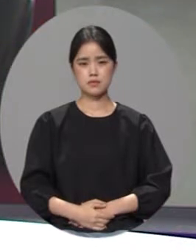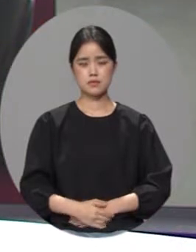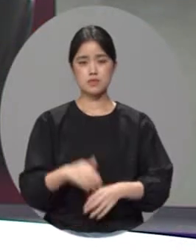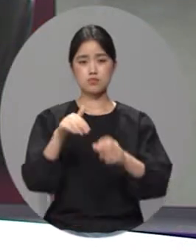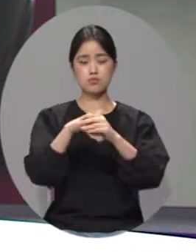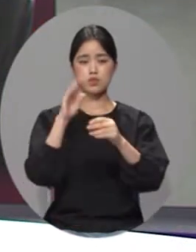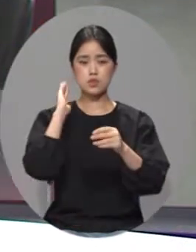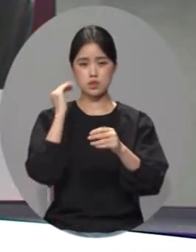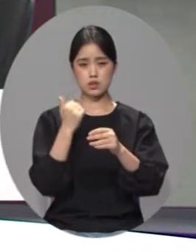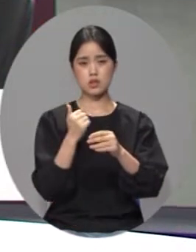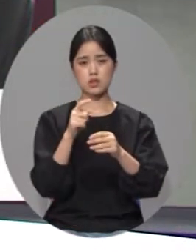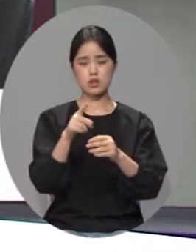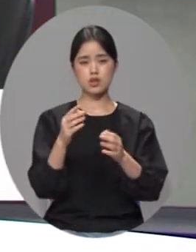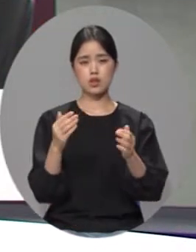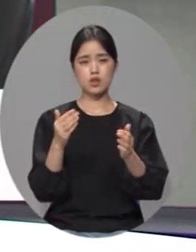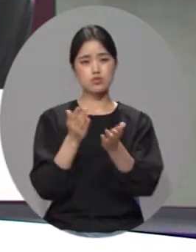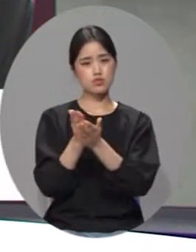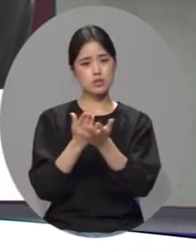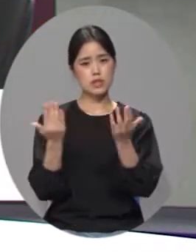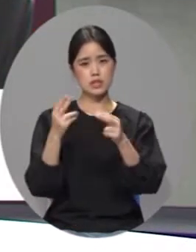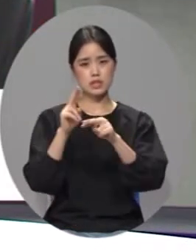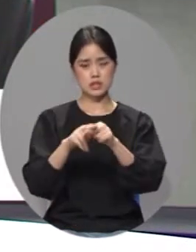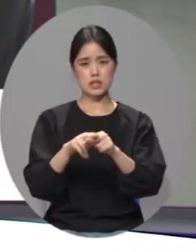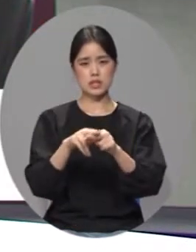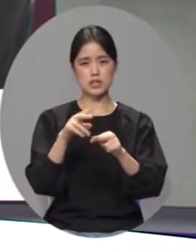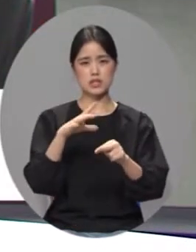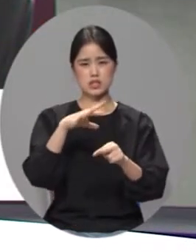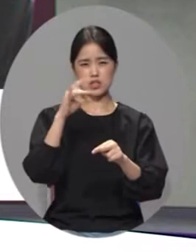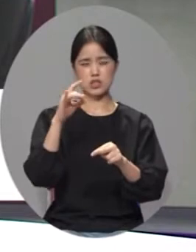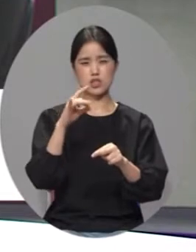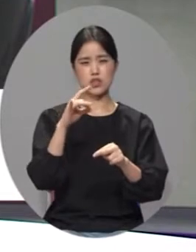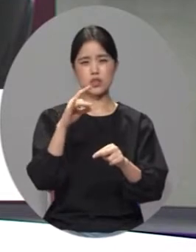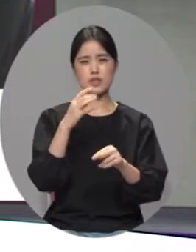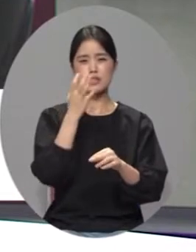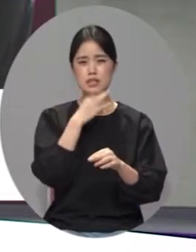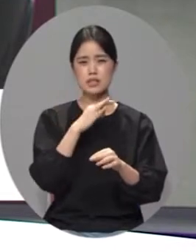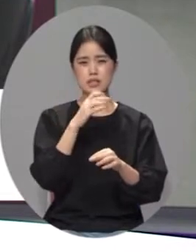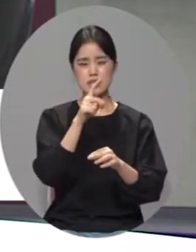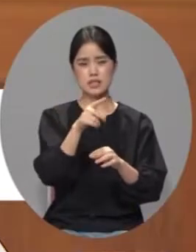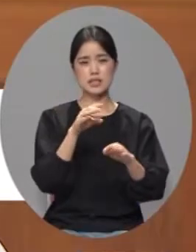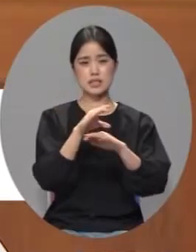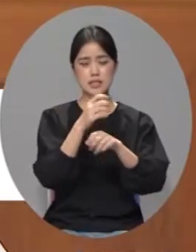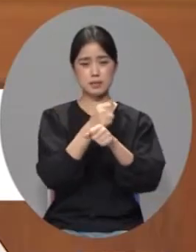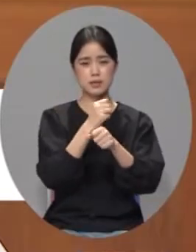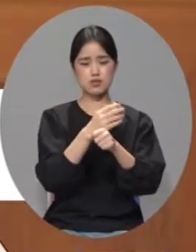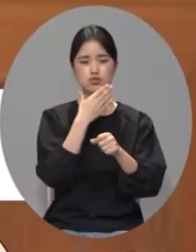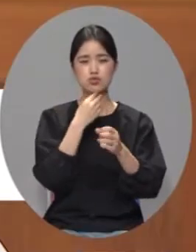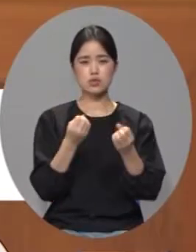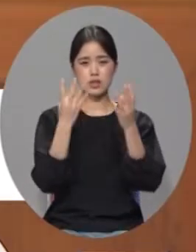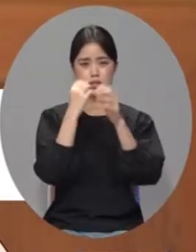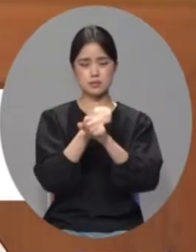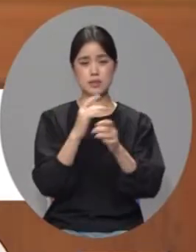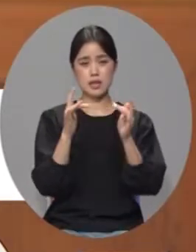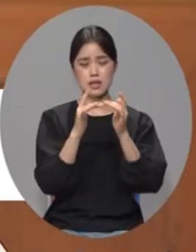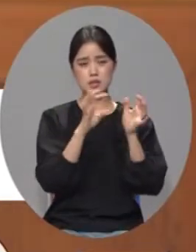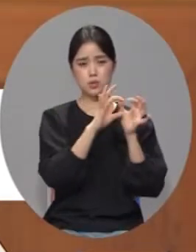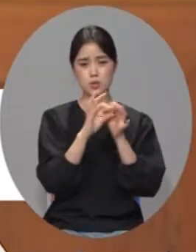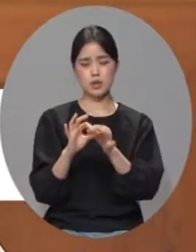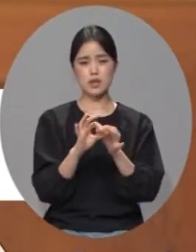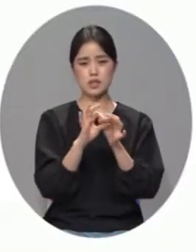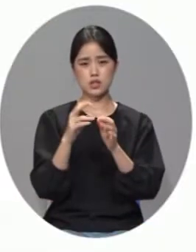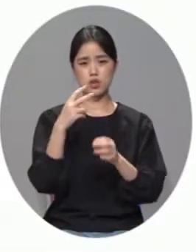문재인 대통령이 군산형 일자리 사업의 첫 결실인 다니고벤 출고를 축하했습니다. 문 대통령은 SNS를